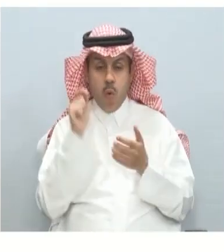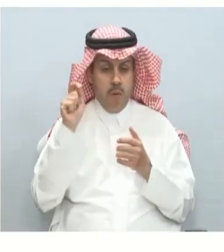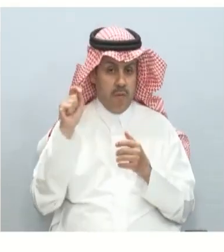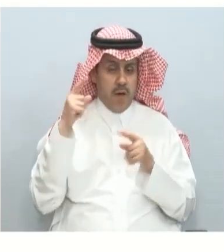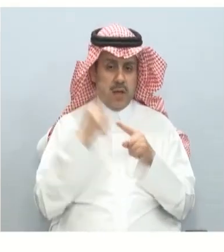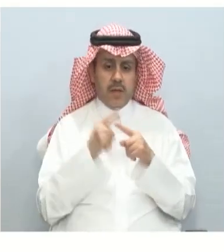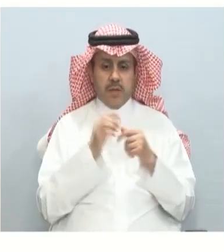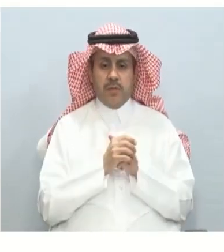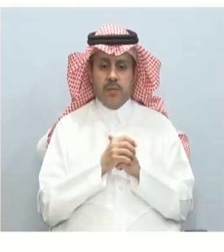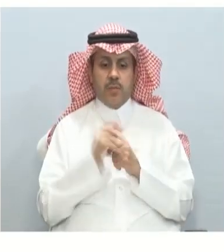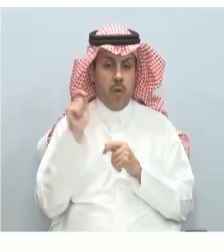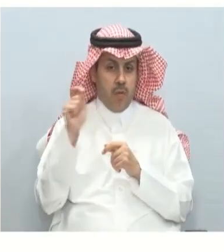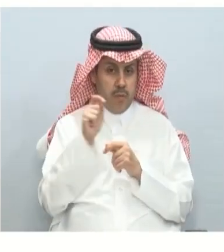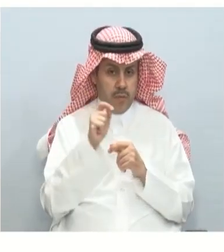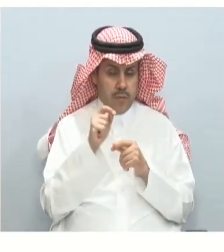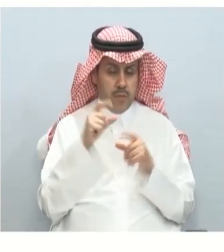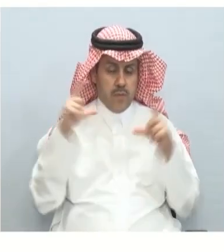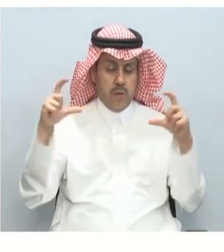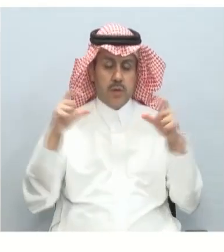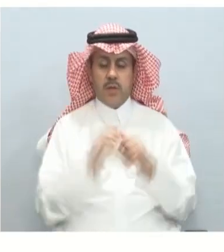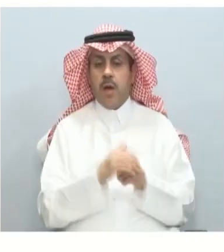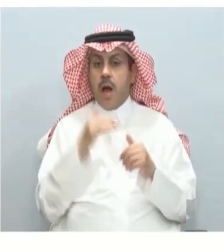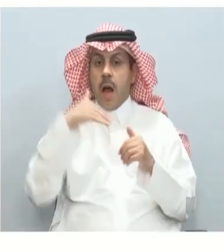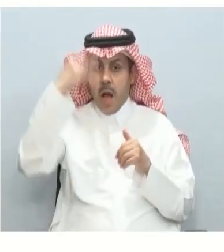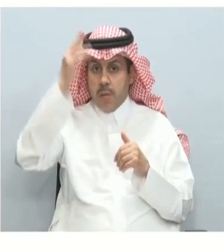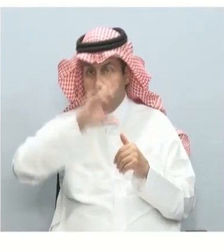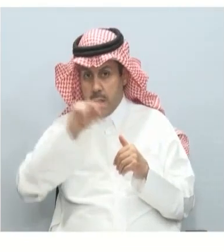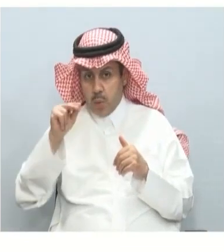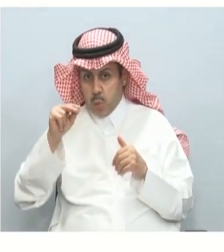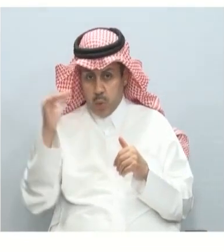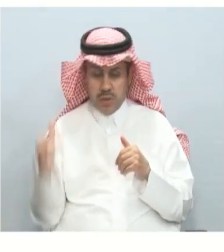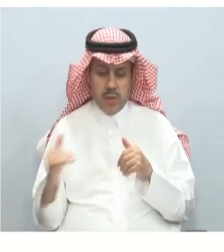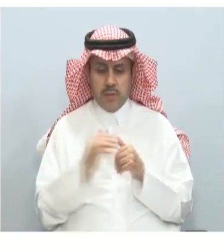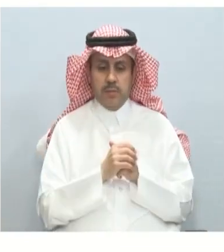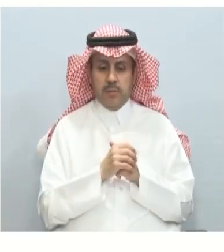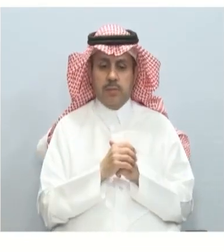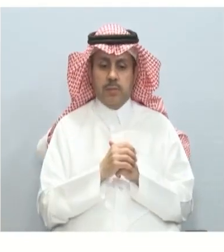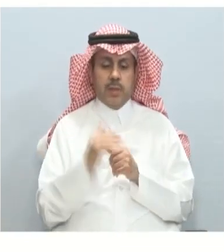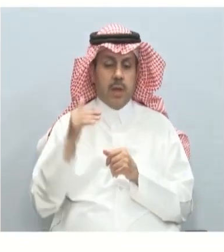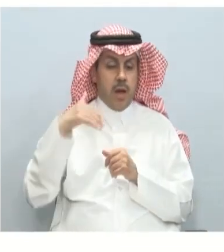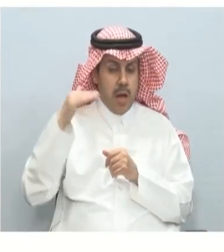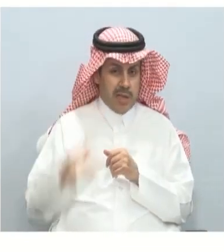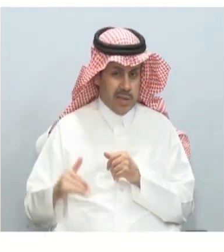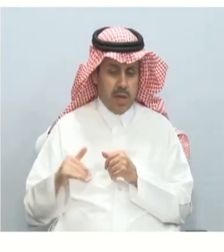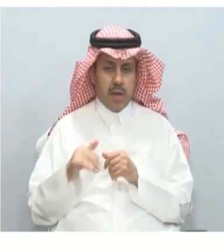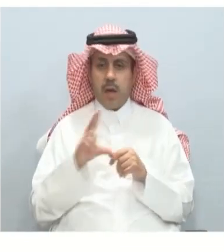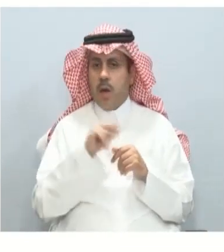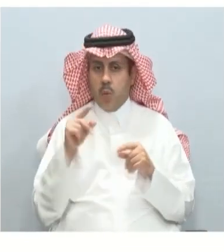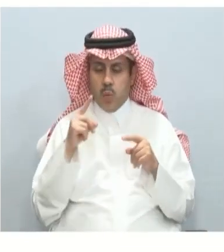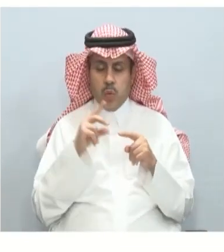ان افف اكس اكبر او اصغر من او يساوي طبعا راح يكون اصغر او يساوي